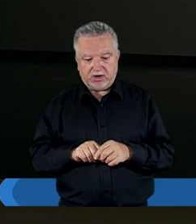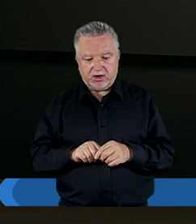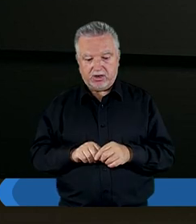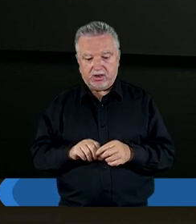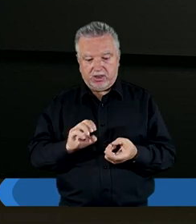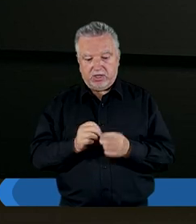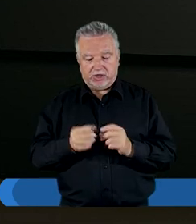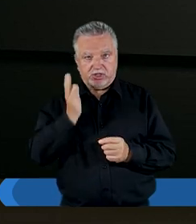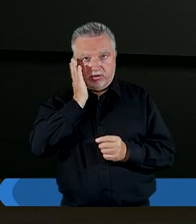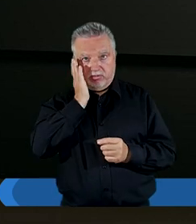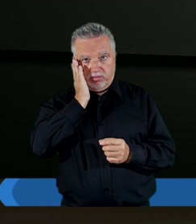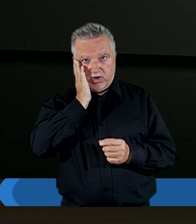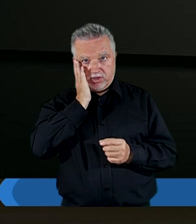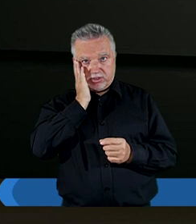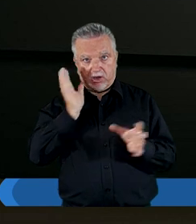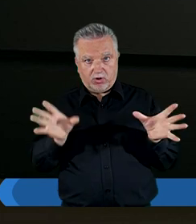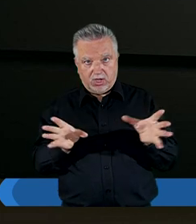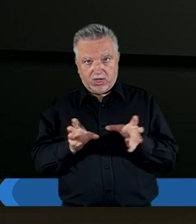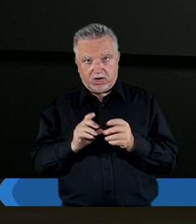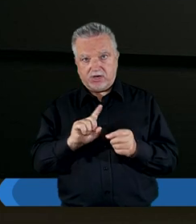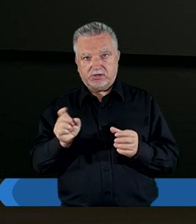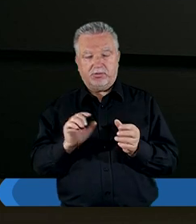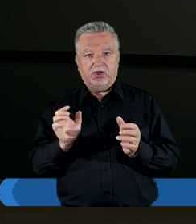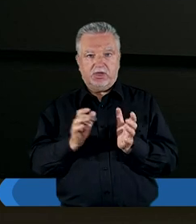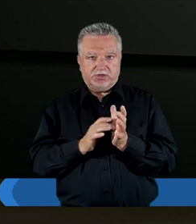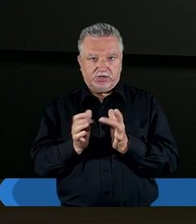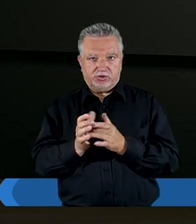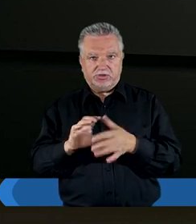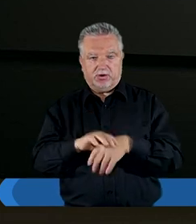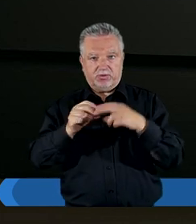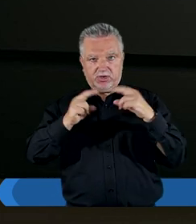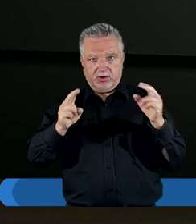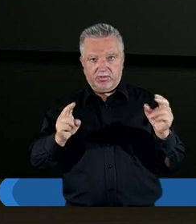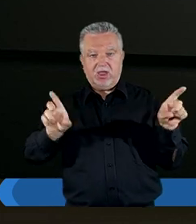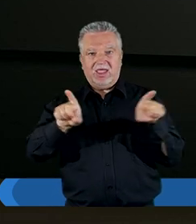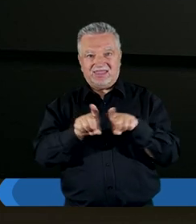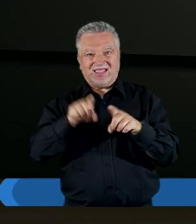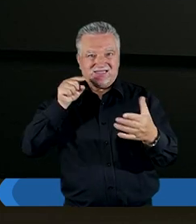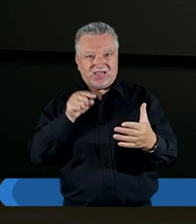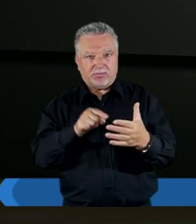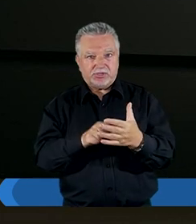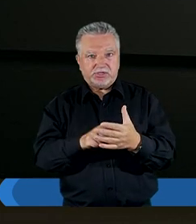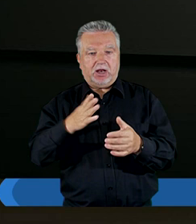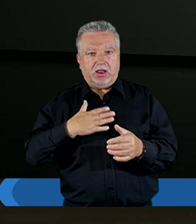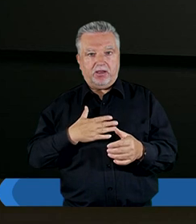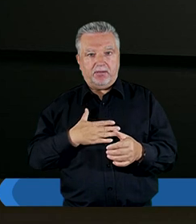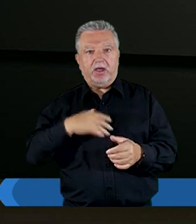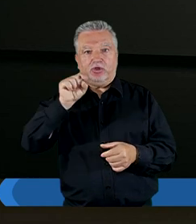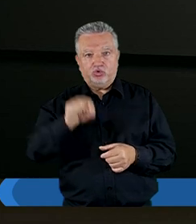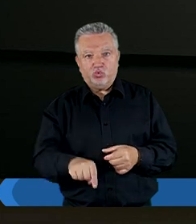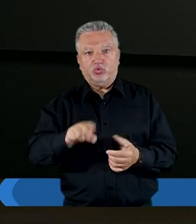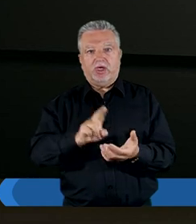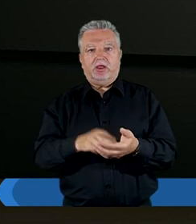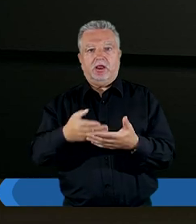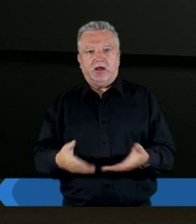kiedy mieszkał razem z Chrystusem w niebie, taki sam cel ma, będąc tutaj na